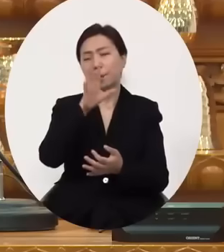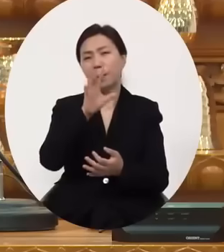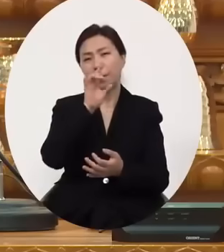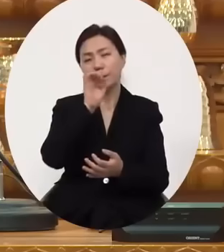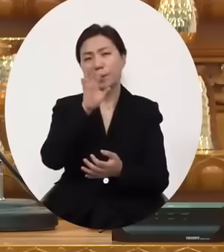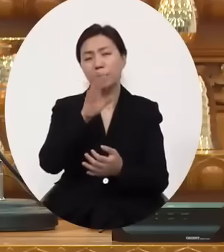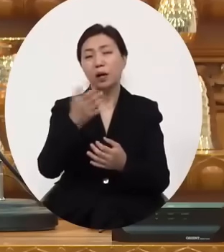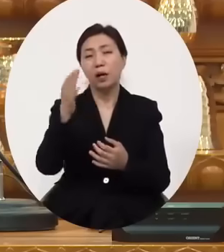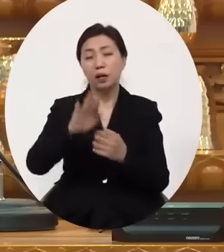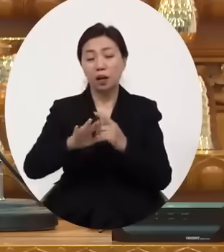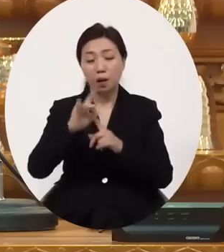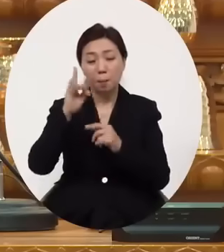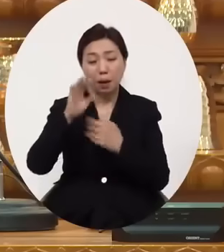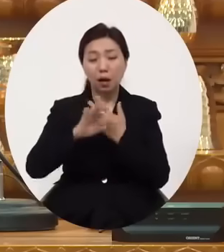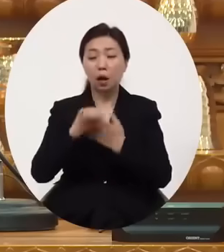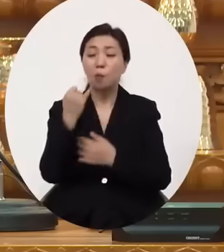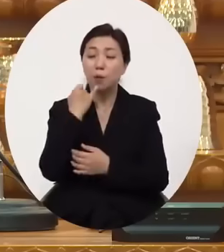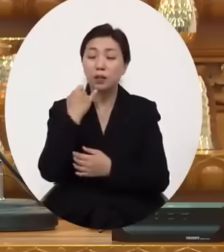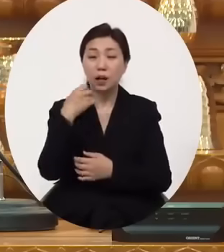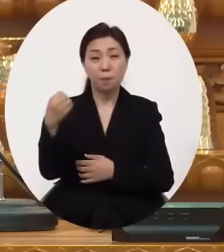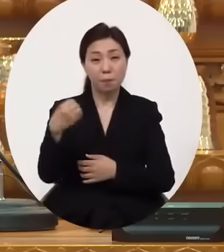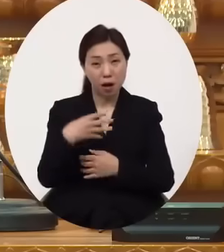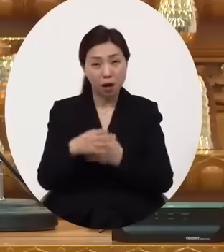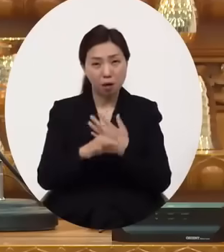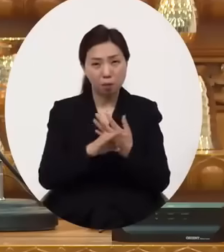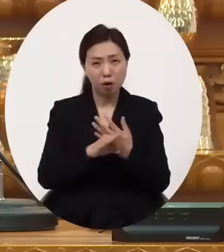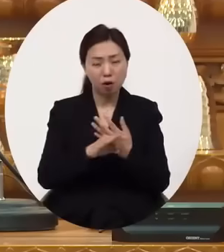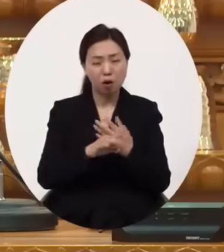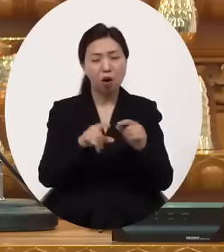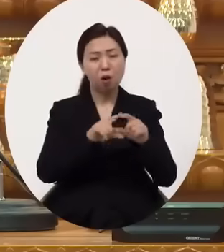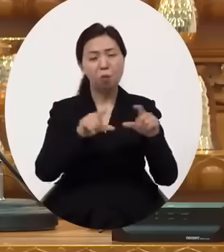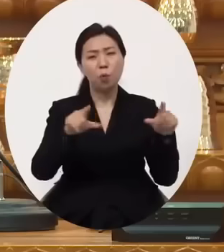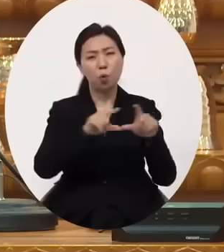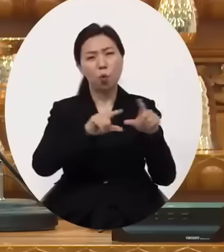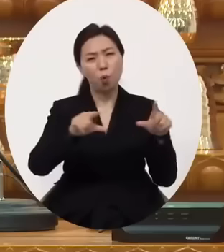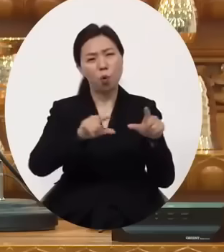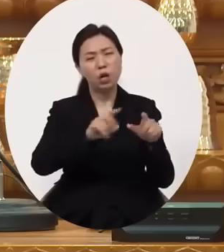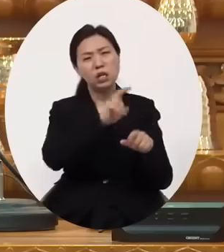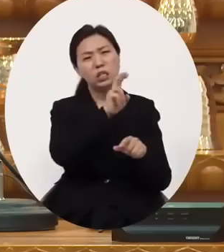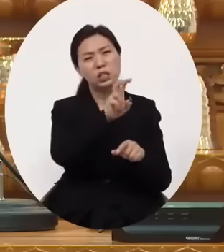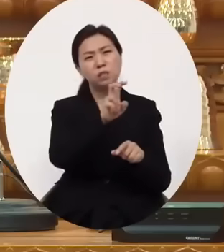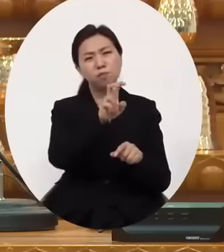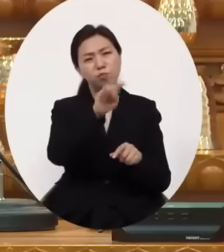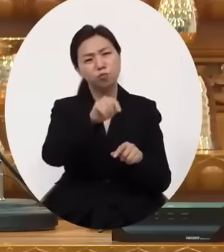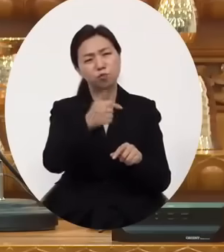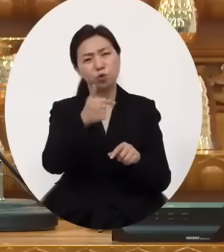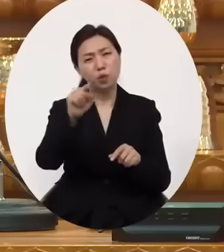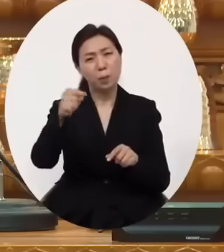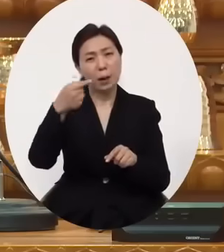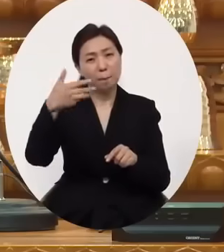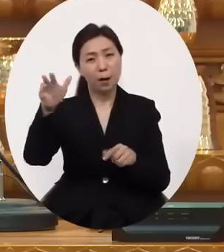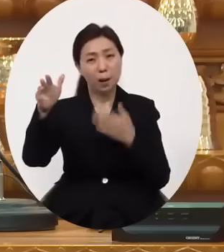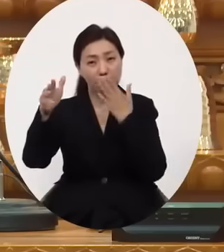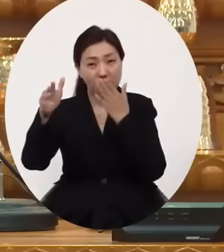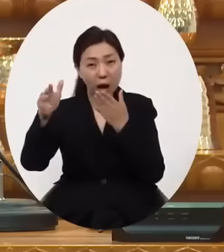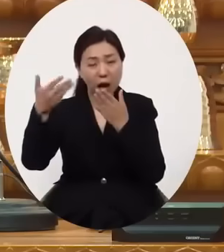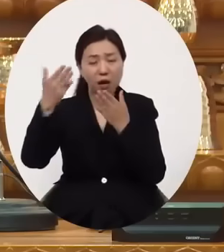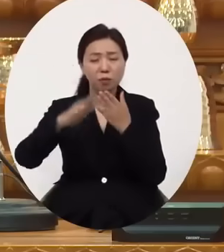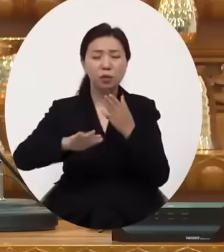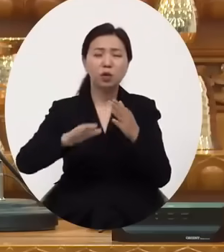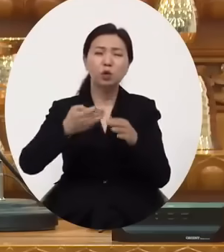말고 천천히, 예를 들면 보통 우리 한 15분 내지 20분 하잖아, 그죠? 그럼 한 30분 만에